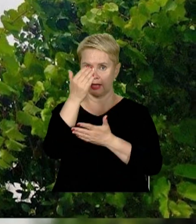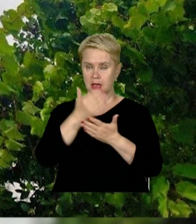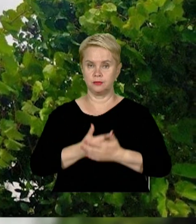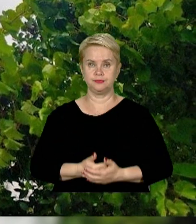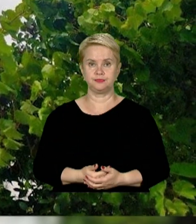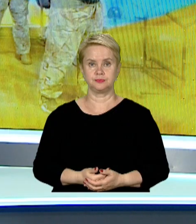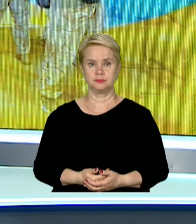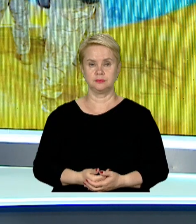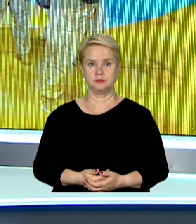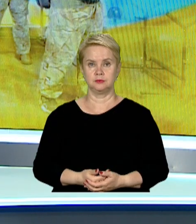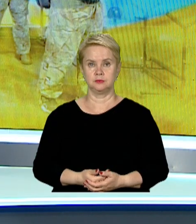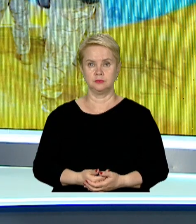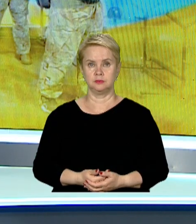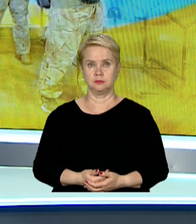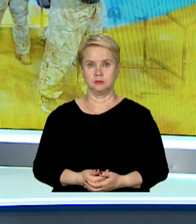11-го каналу.